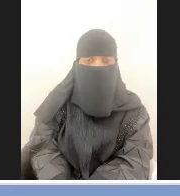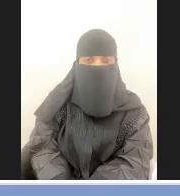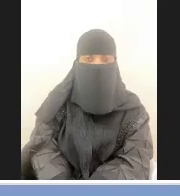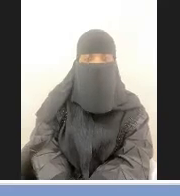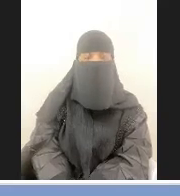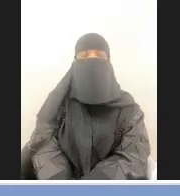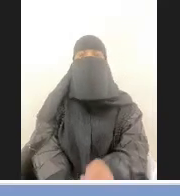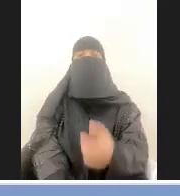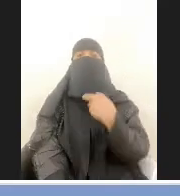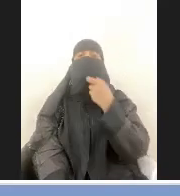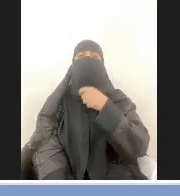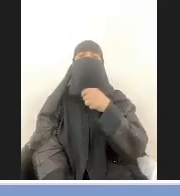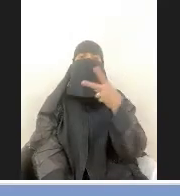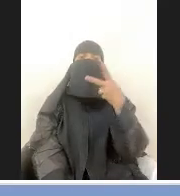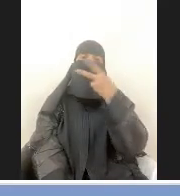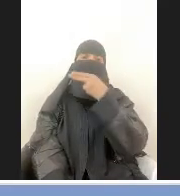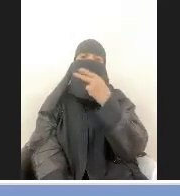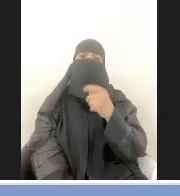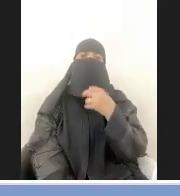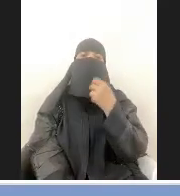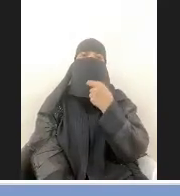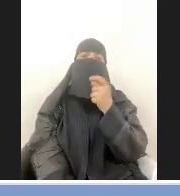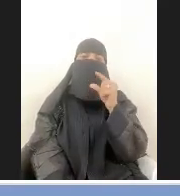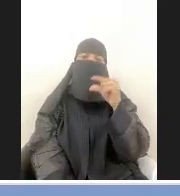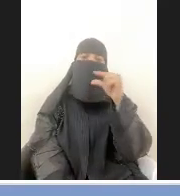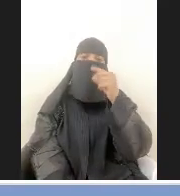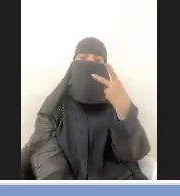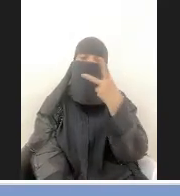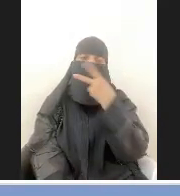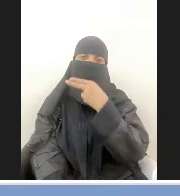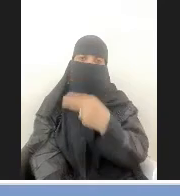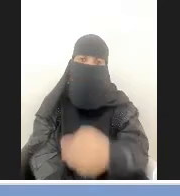تطبيقات مختلفة